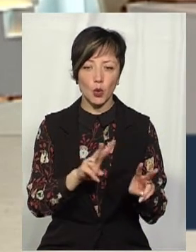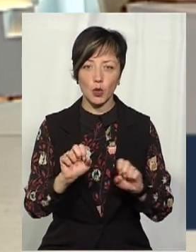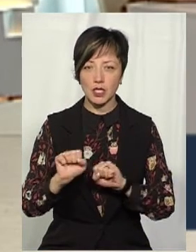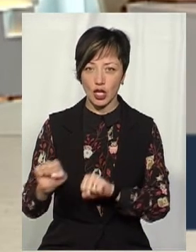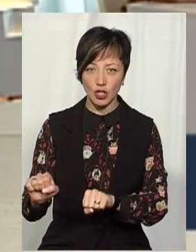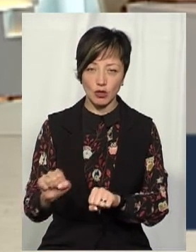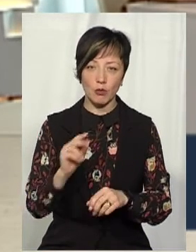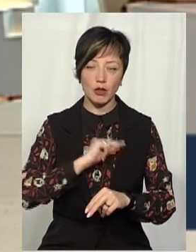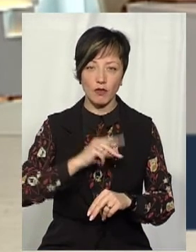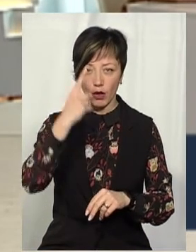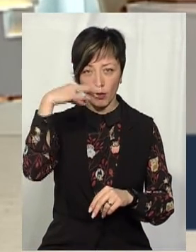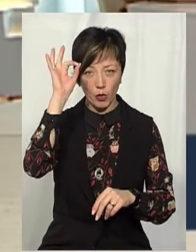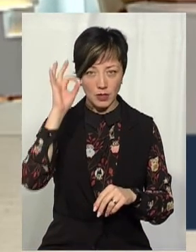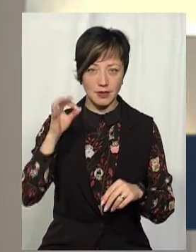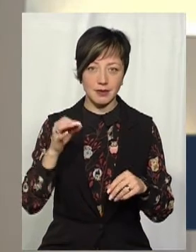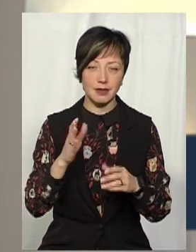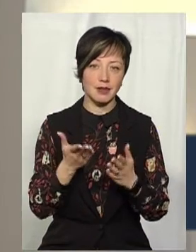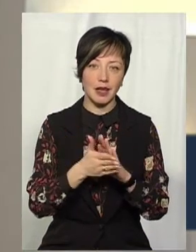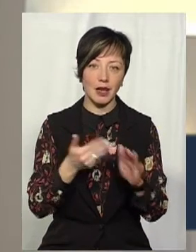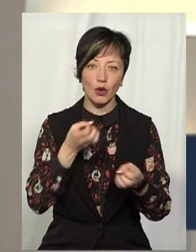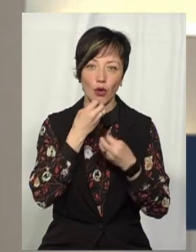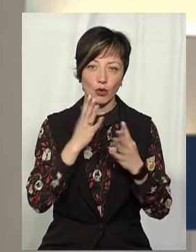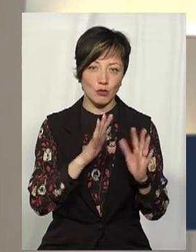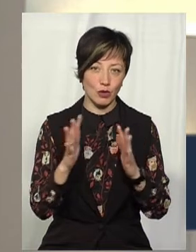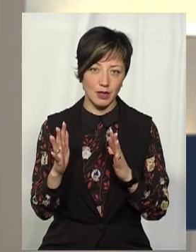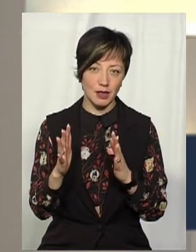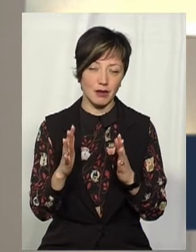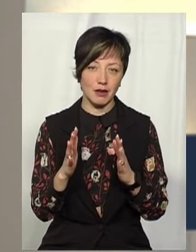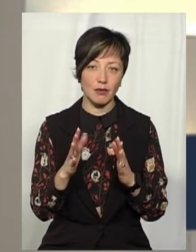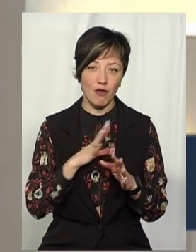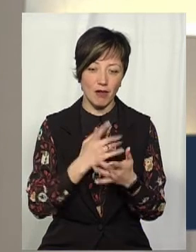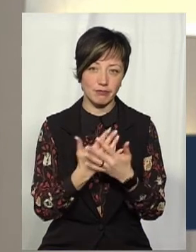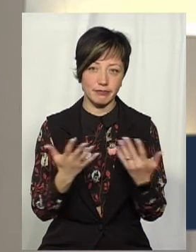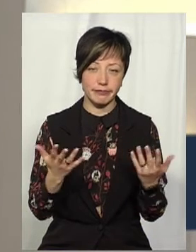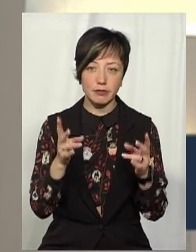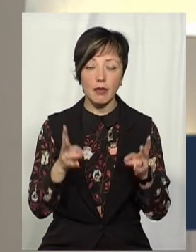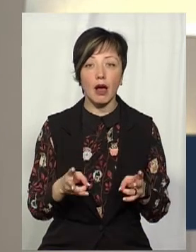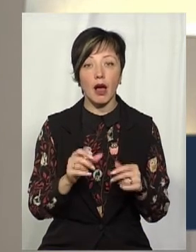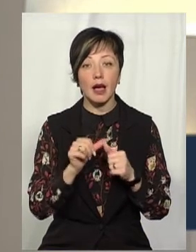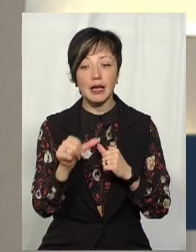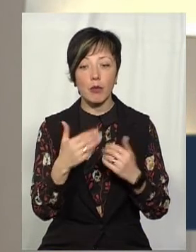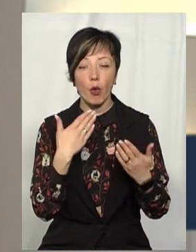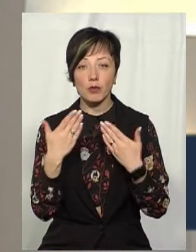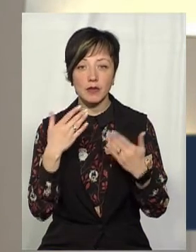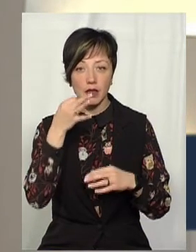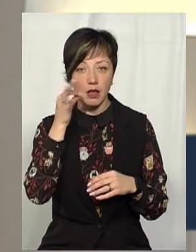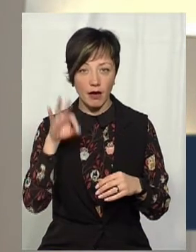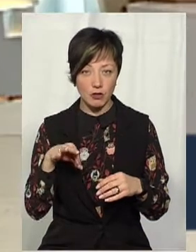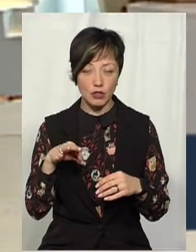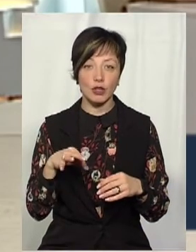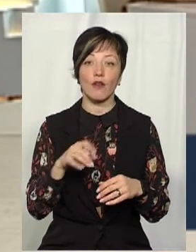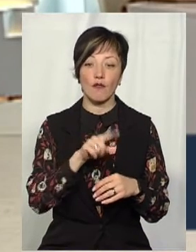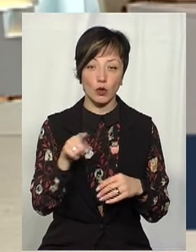які будуть працювати в громадах, так навряд чи їх будуть кликати на якісь хороші події, добрі. Чи крім отаких от комунікативних